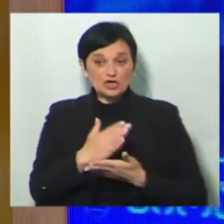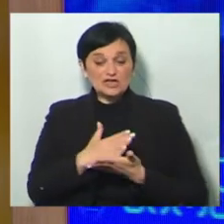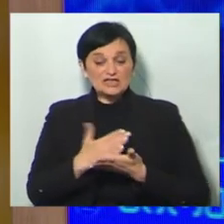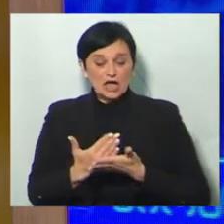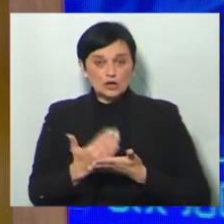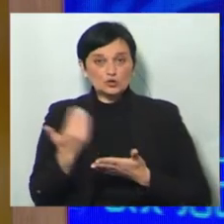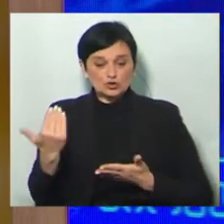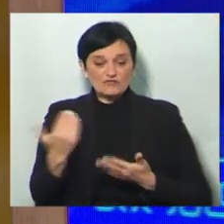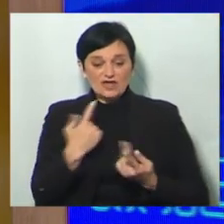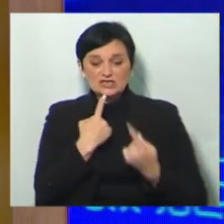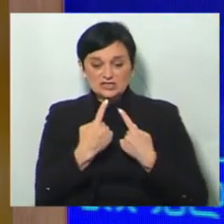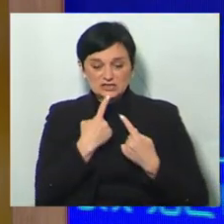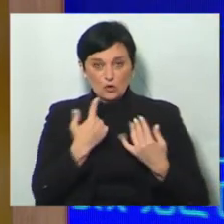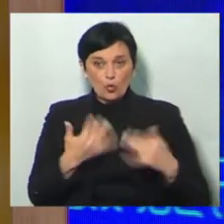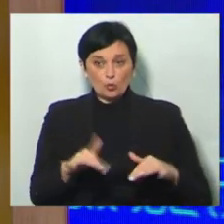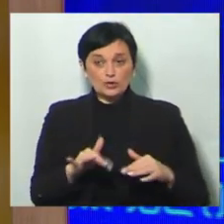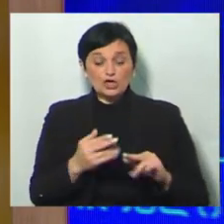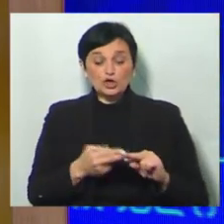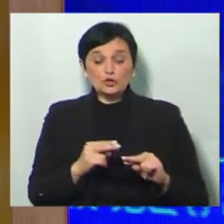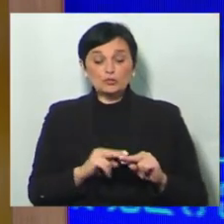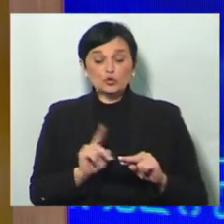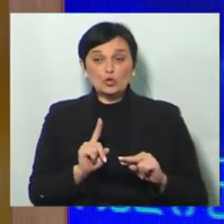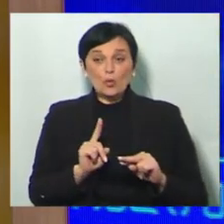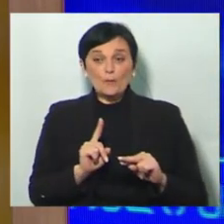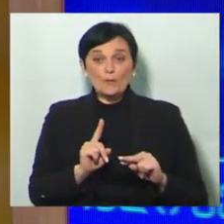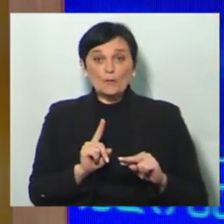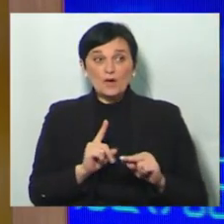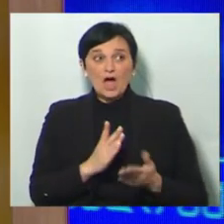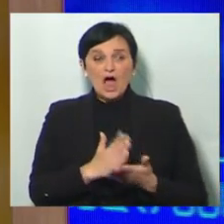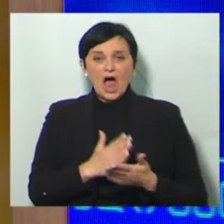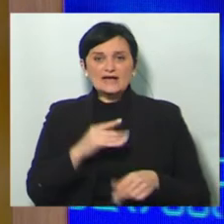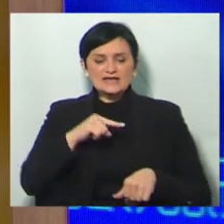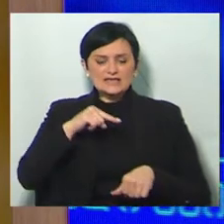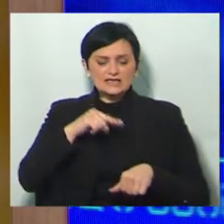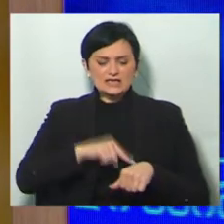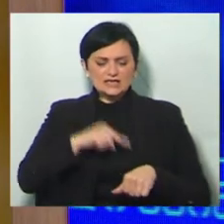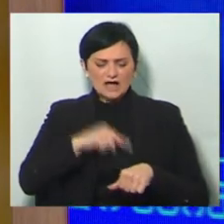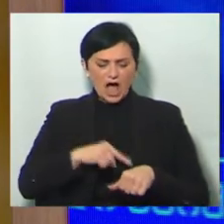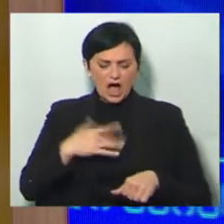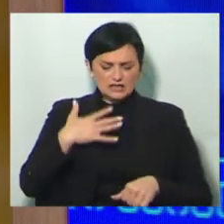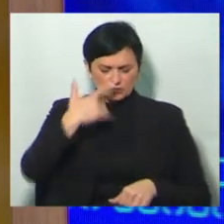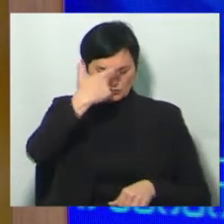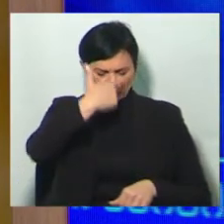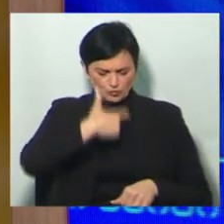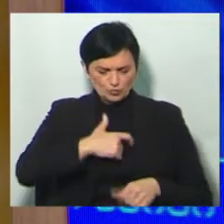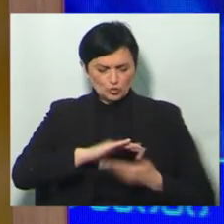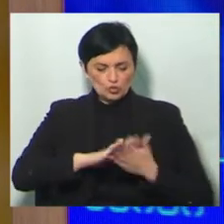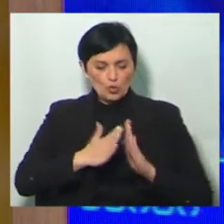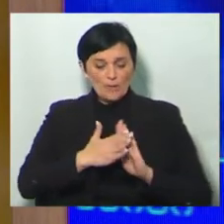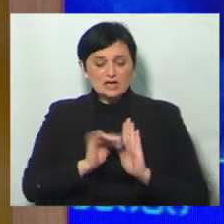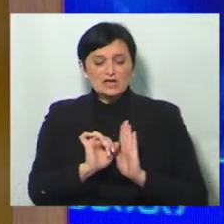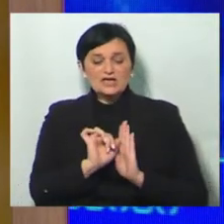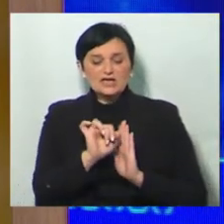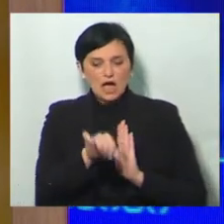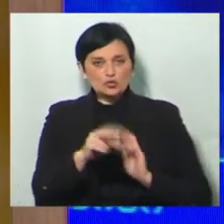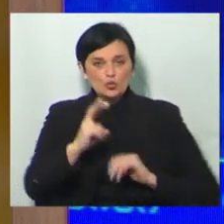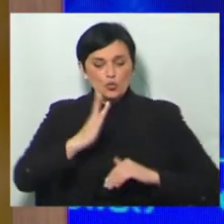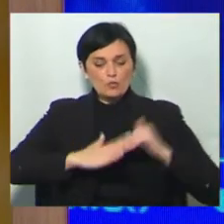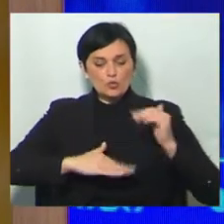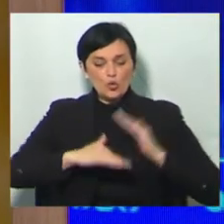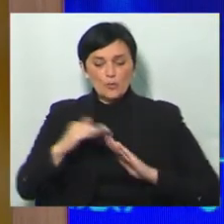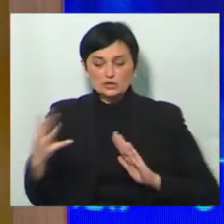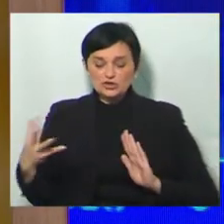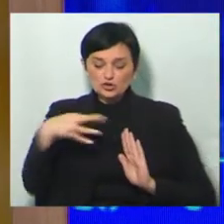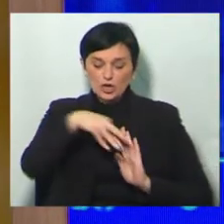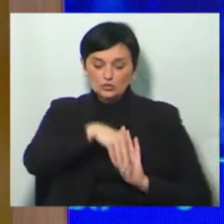cu un i sau bret, imitoram. E saris, gan, stitim, dgomare, o, ba, da, misca de la hoșis, profesionali